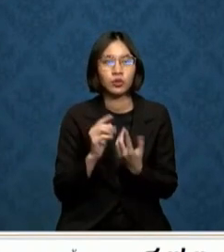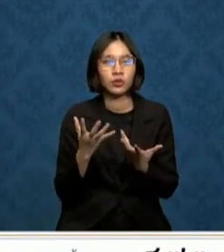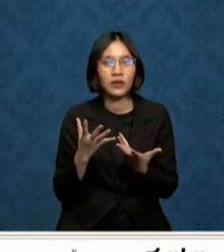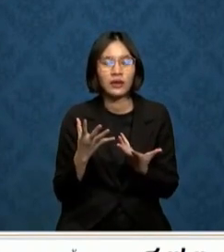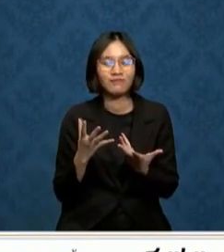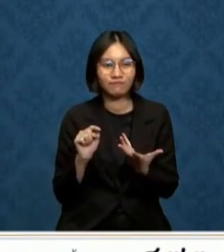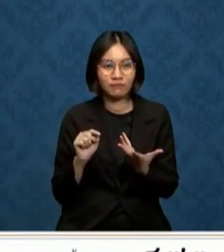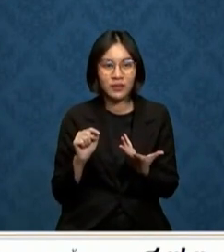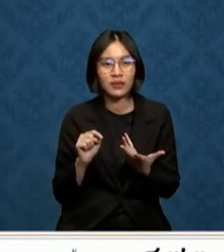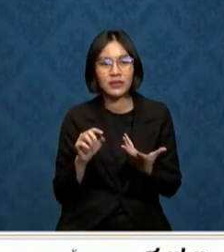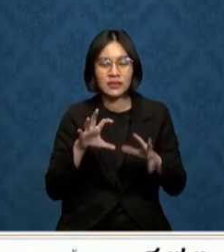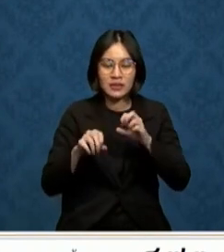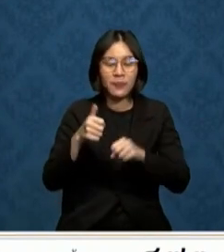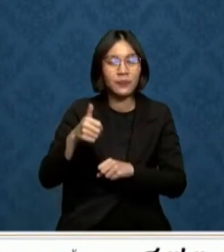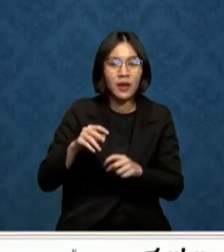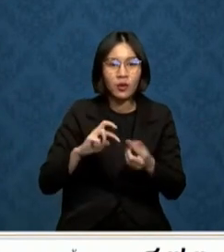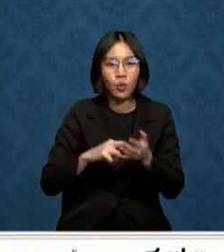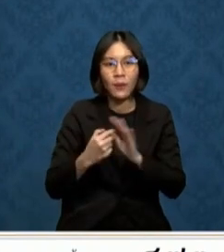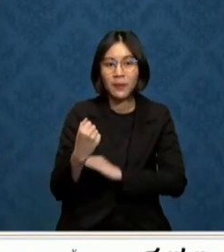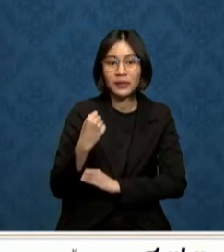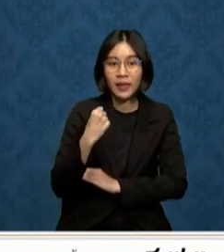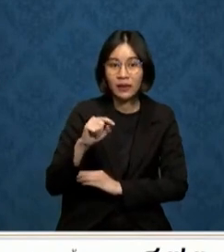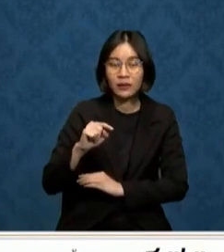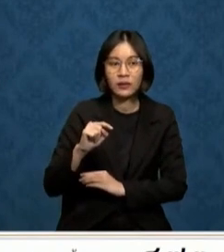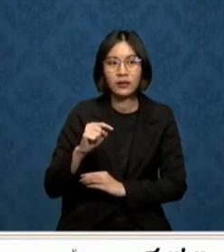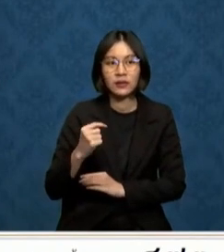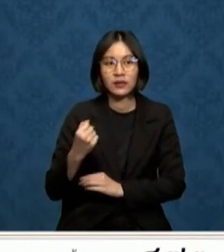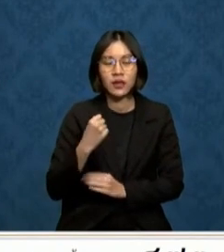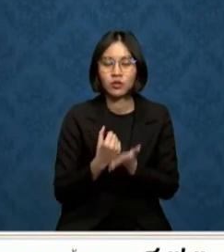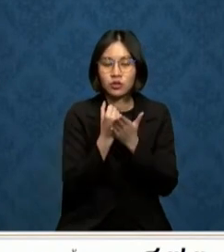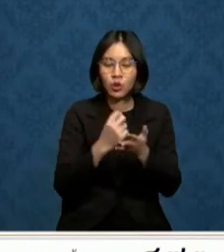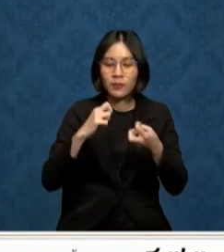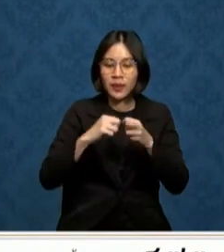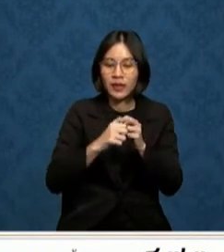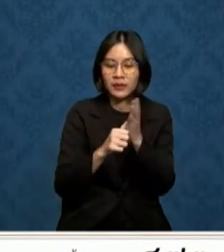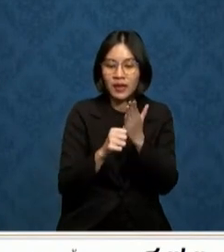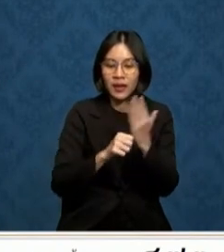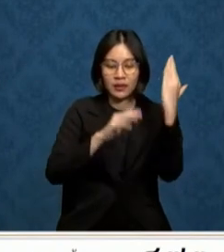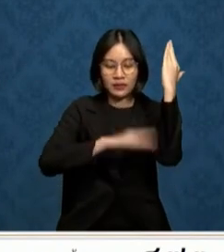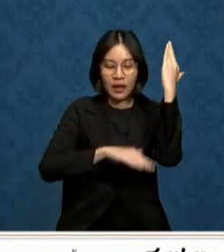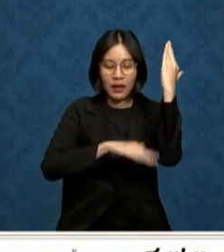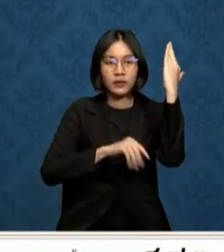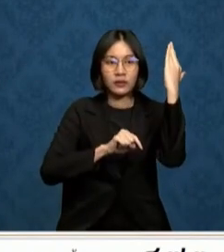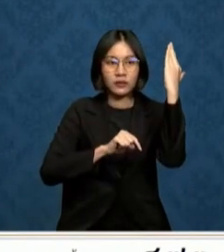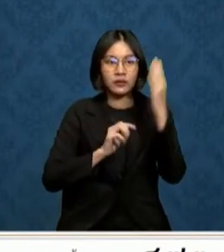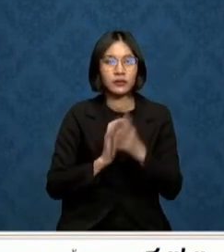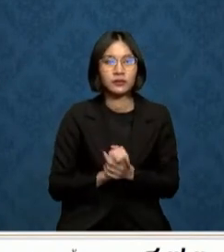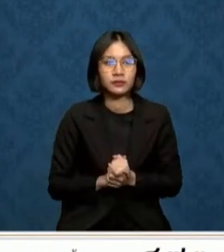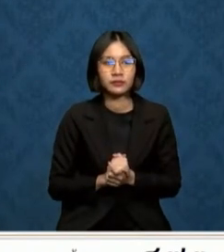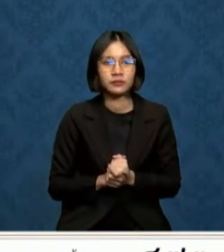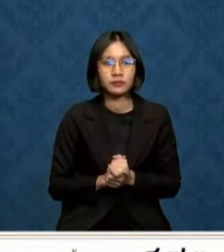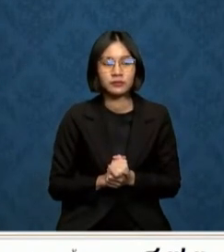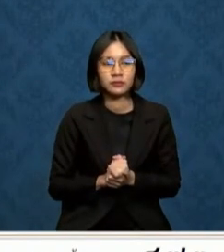ำมาทำเนี่ยมันกลายเป็นจุดแข็งที่จะสามารถแก้ปัญหาจังหวัดชายแดนใต้การ